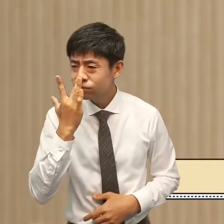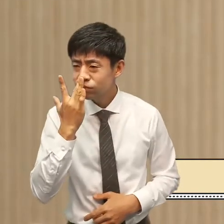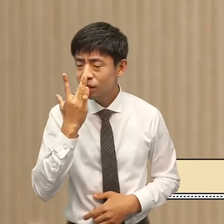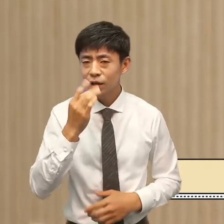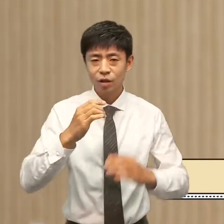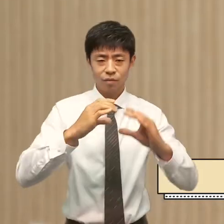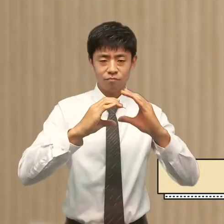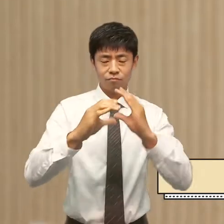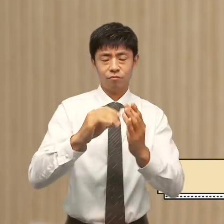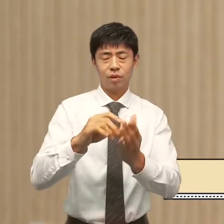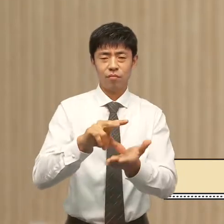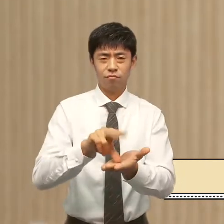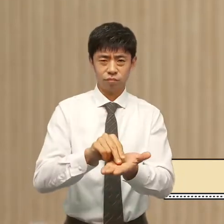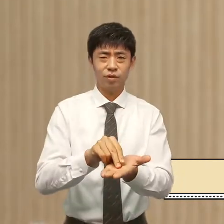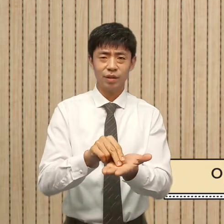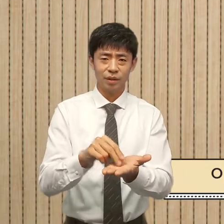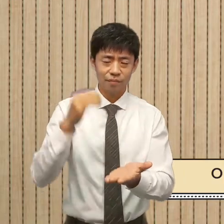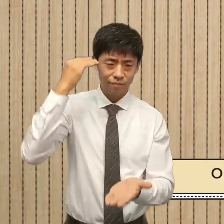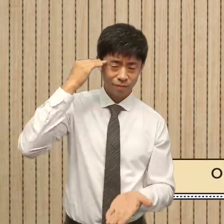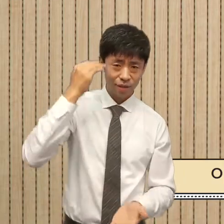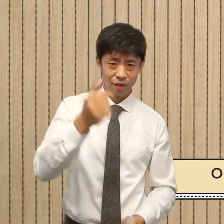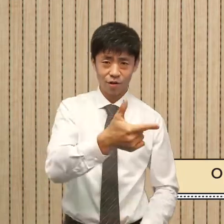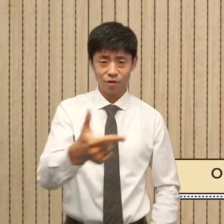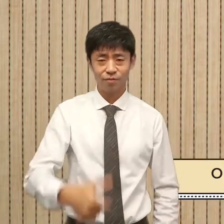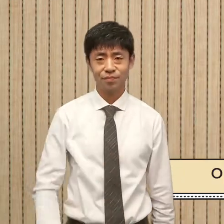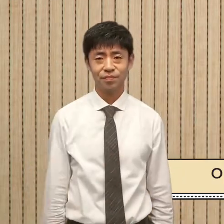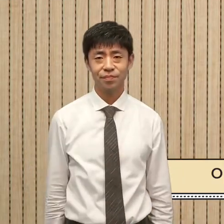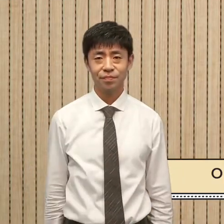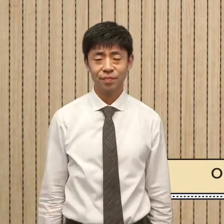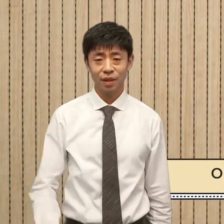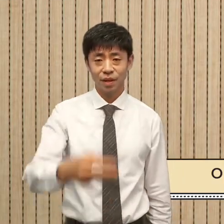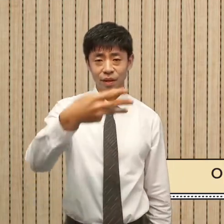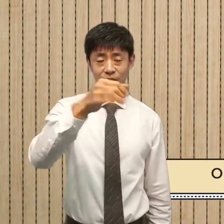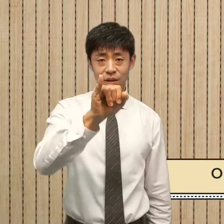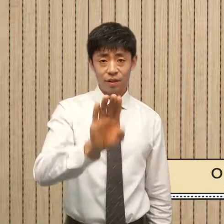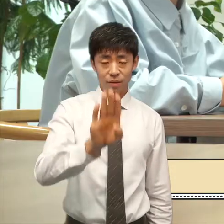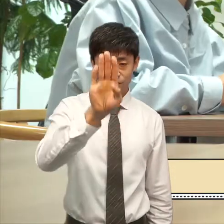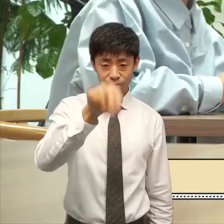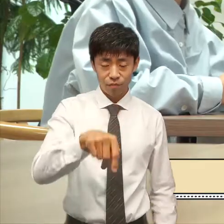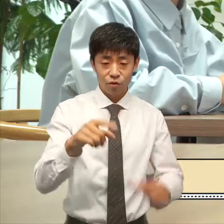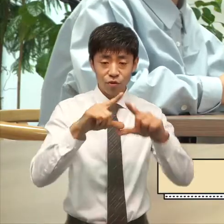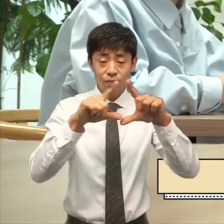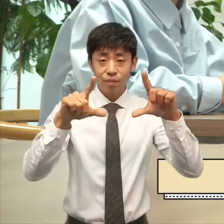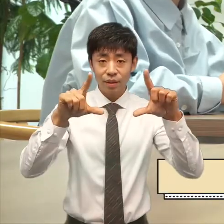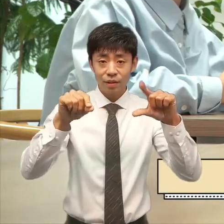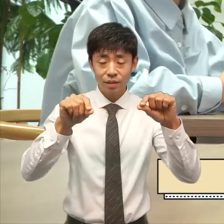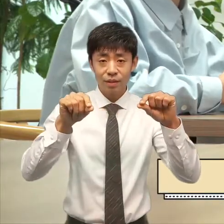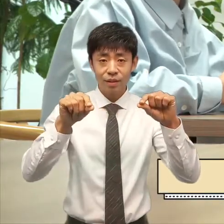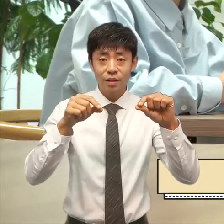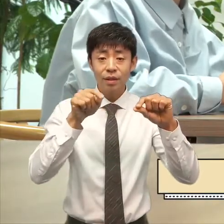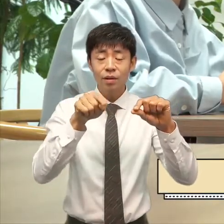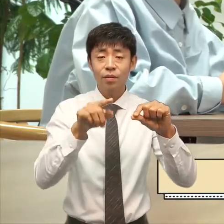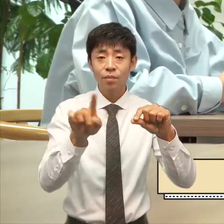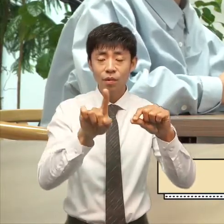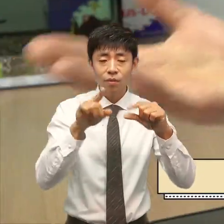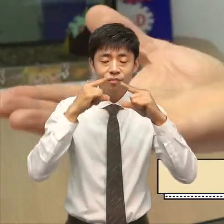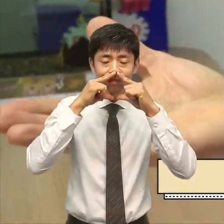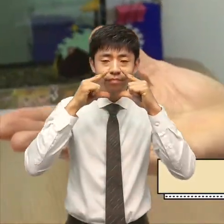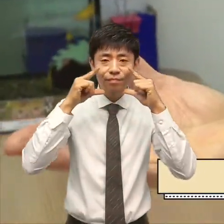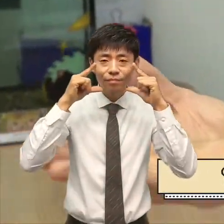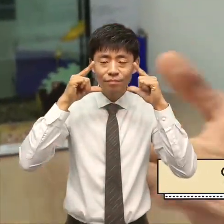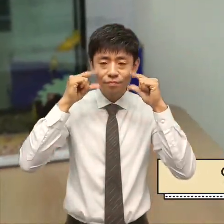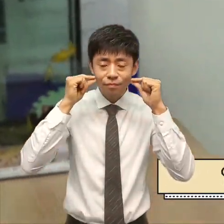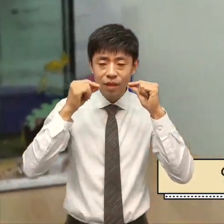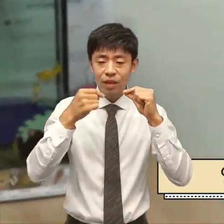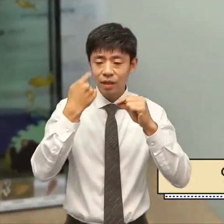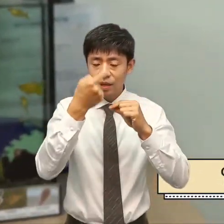소통에 큰 장애물이 되고 있고요. 이렇게 리뷰 마스크라고 해가지고요. 저희는 통역 현장에서 이 마스크를 착용을